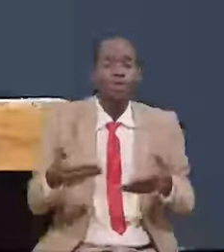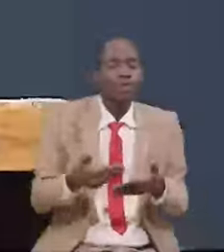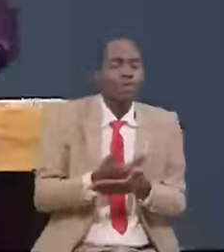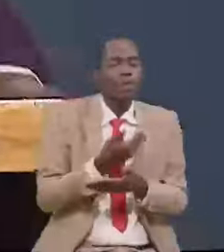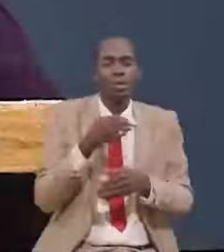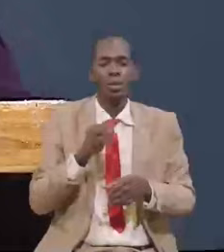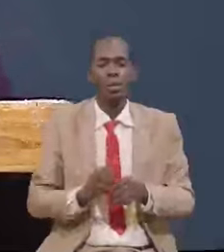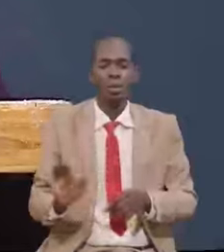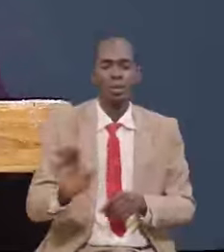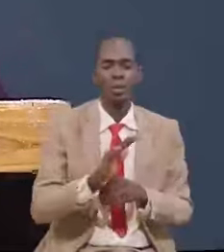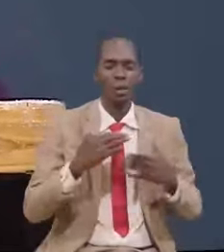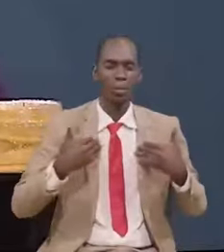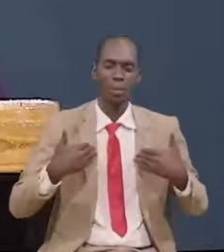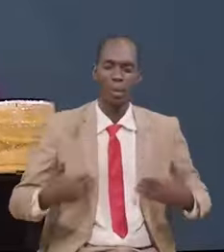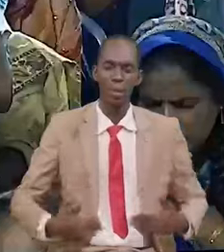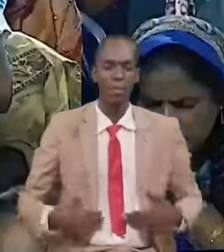Nouveaux même dans leur corps.